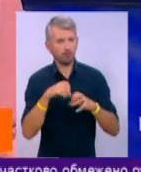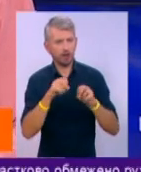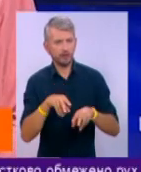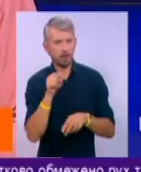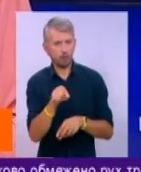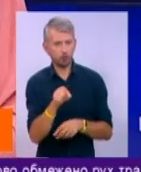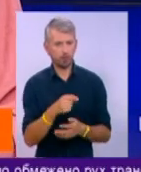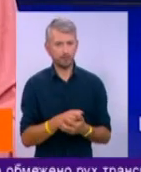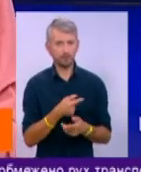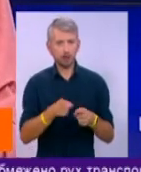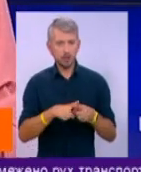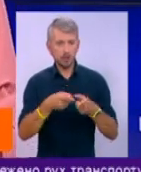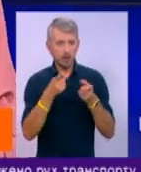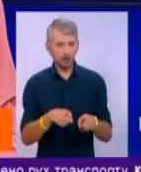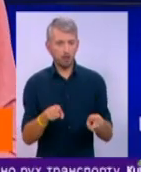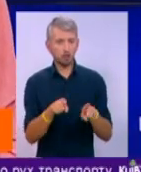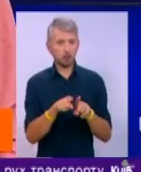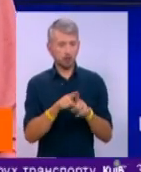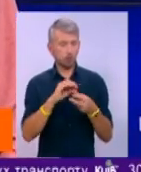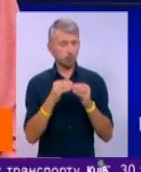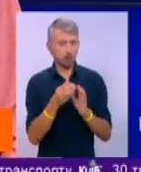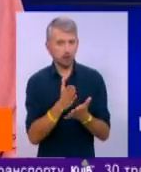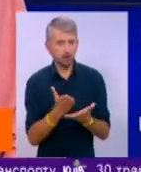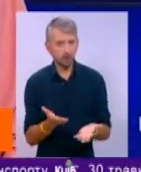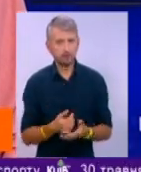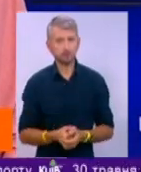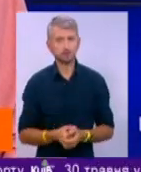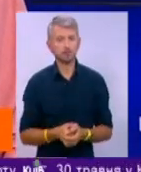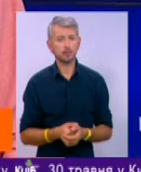І це дійсно така проблема є.